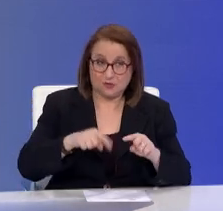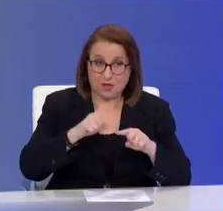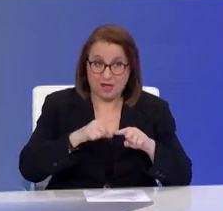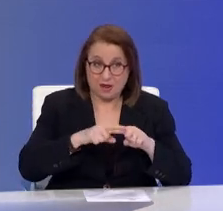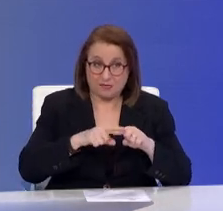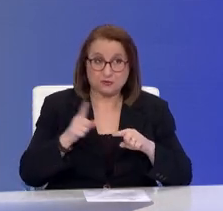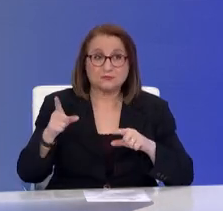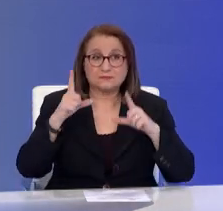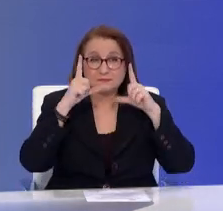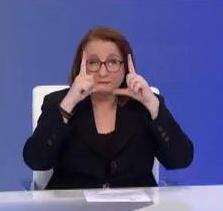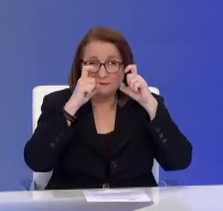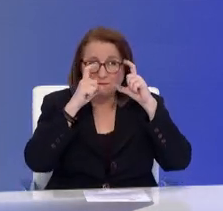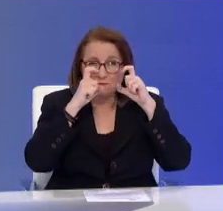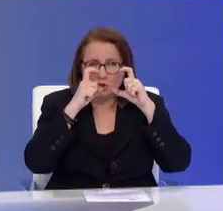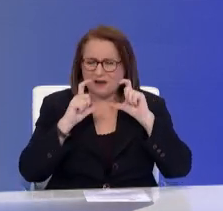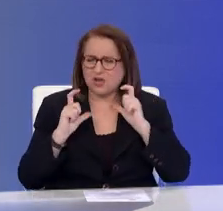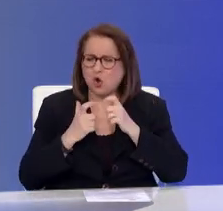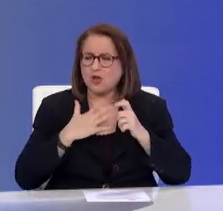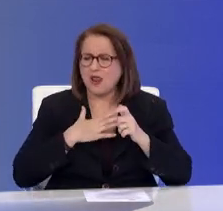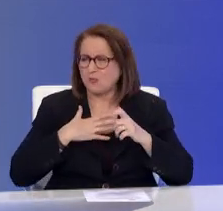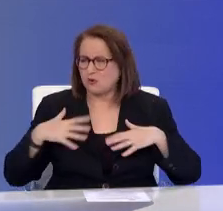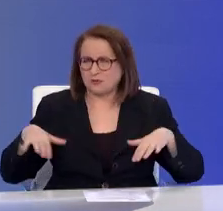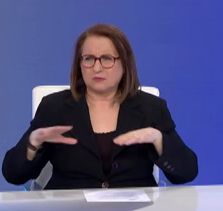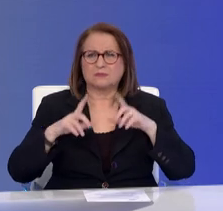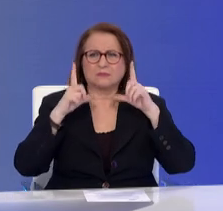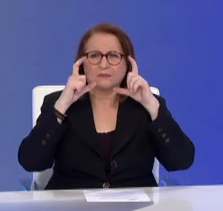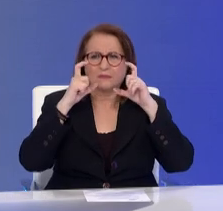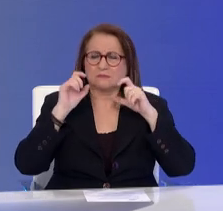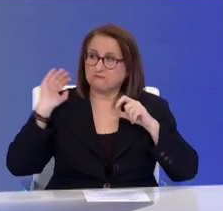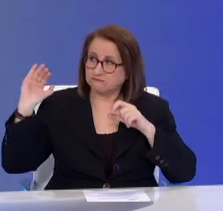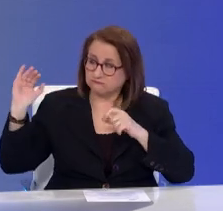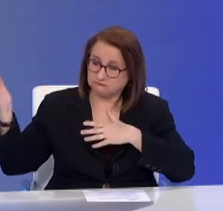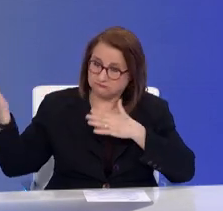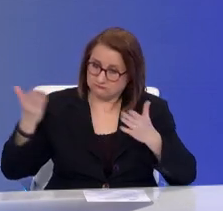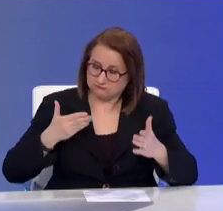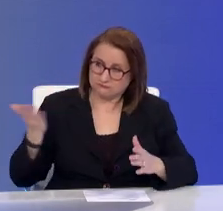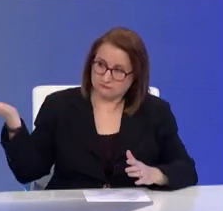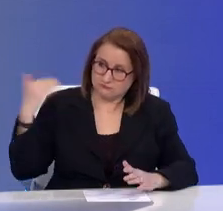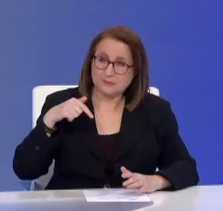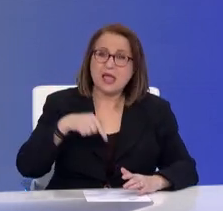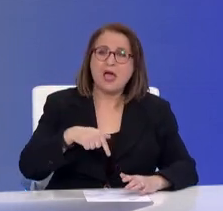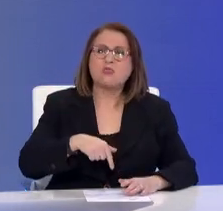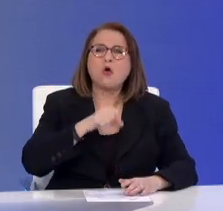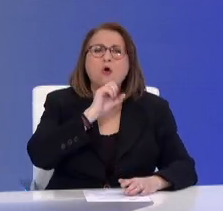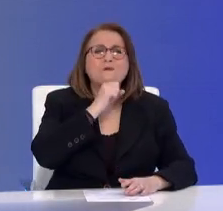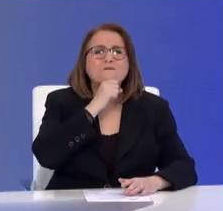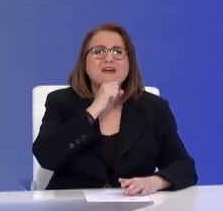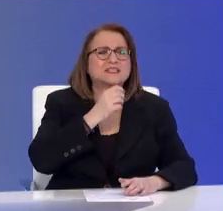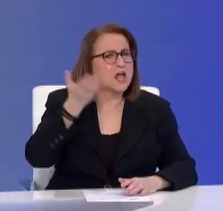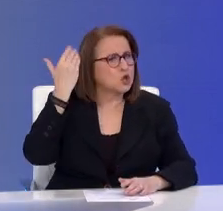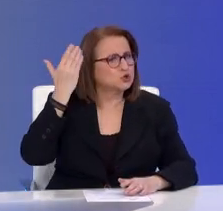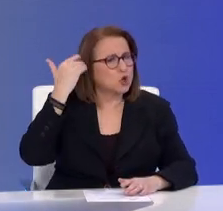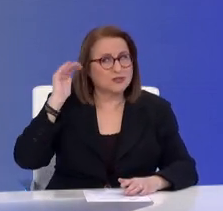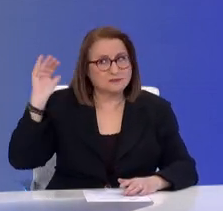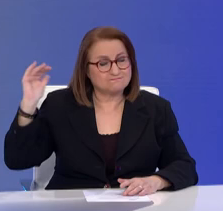ο φωτογράφος της οικογένειάς μου προσεκλήθη από τον Βενιζέλο για